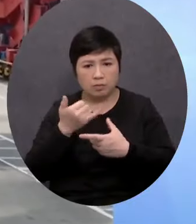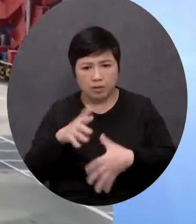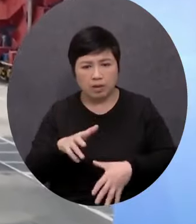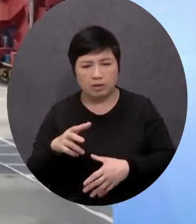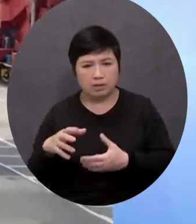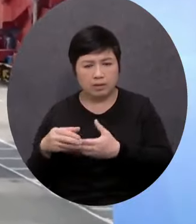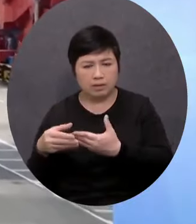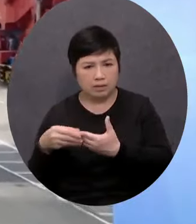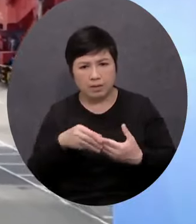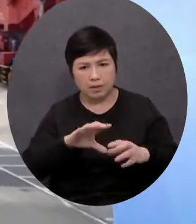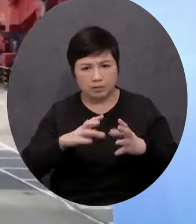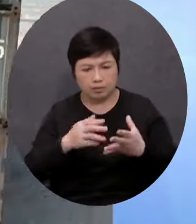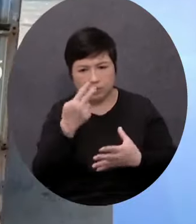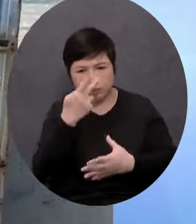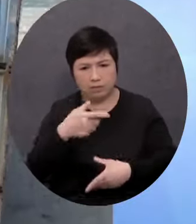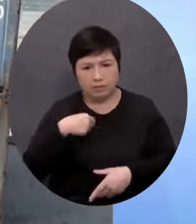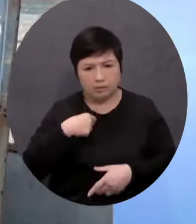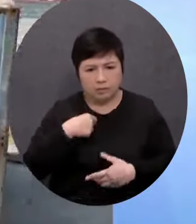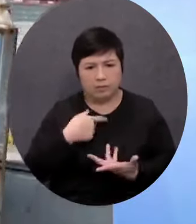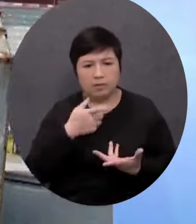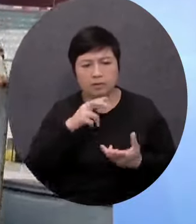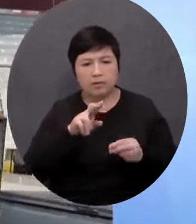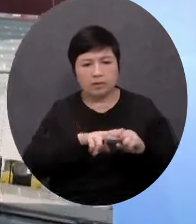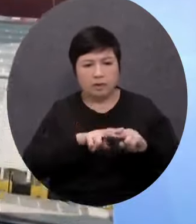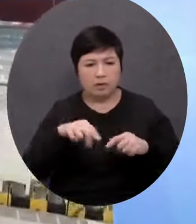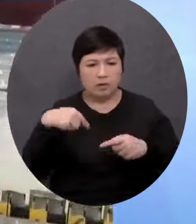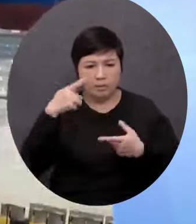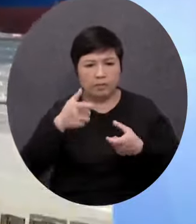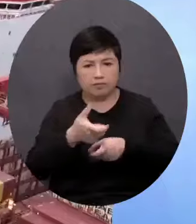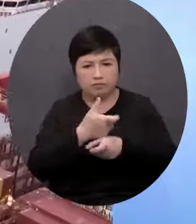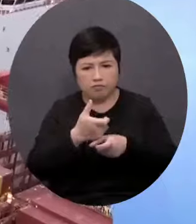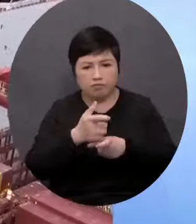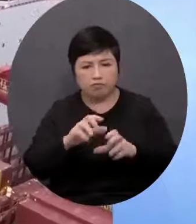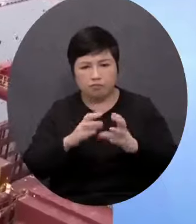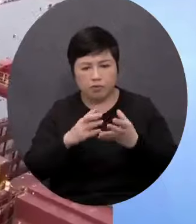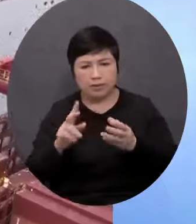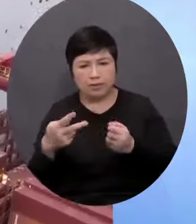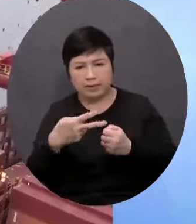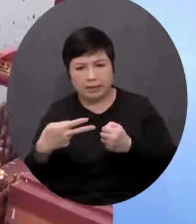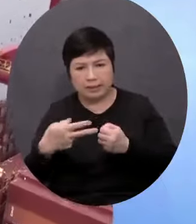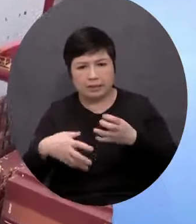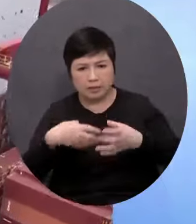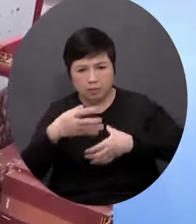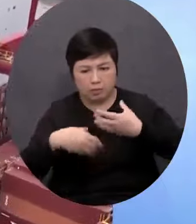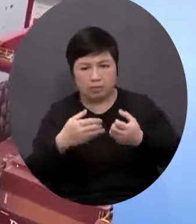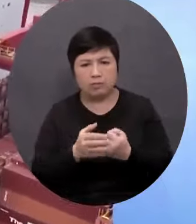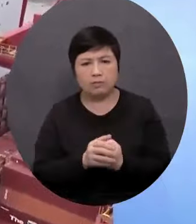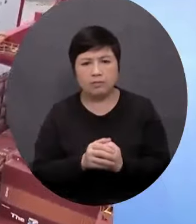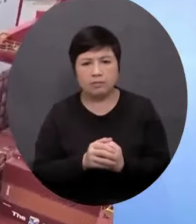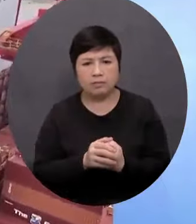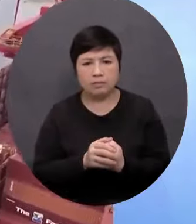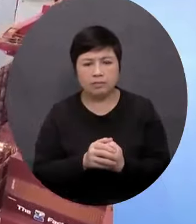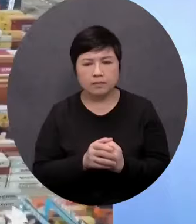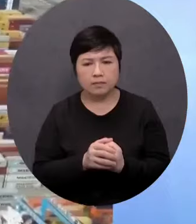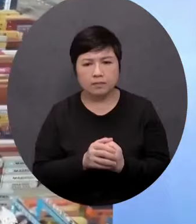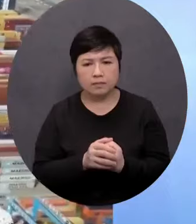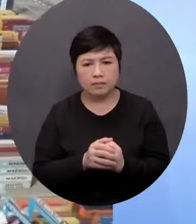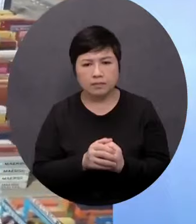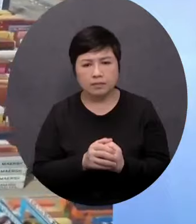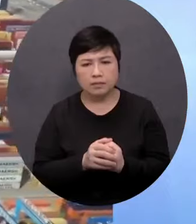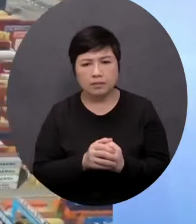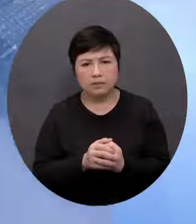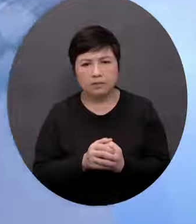同中方共同主持中美商貿工作組第二次副部長級會議。香港電台記者林家